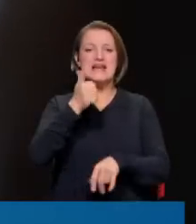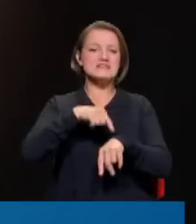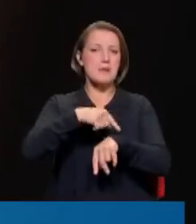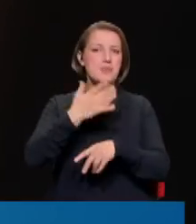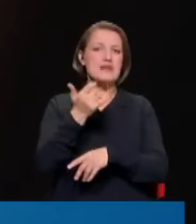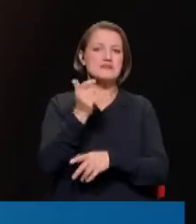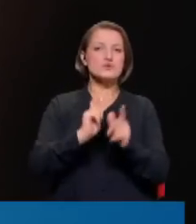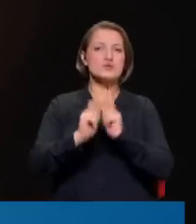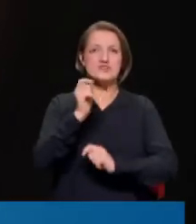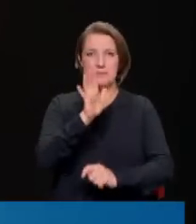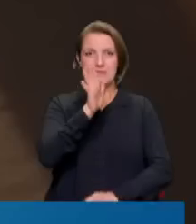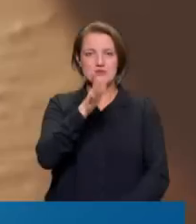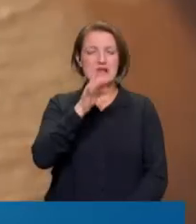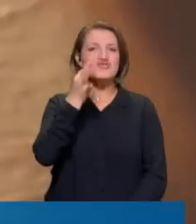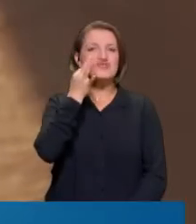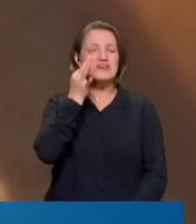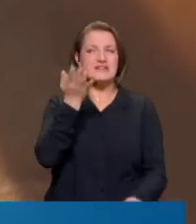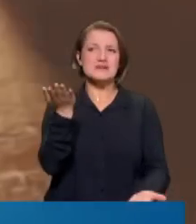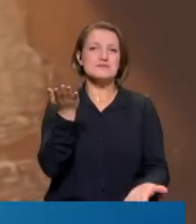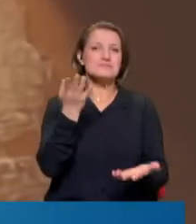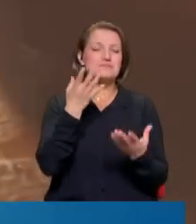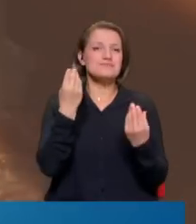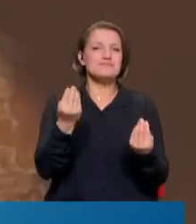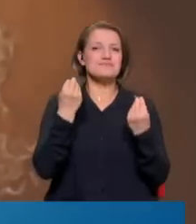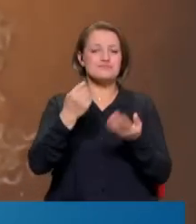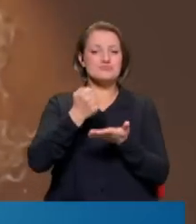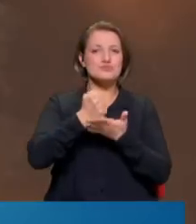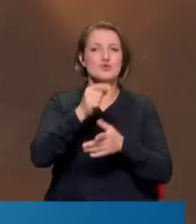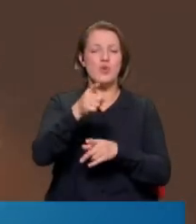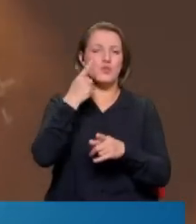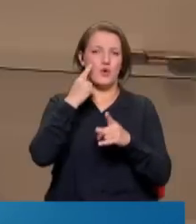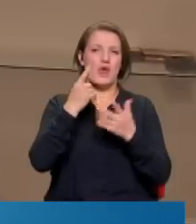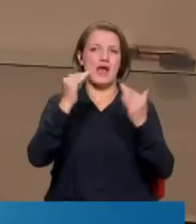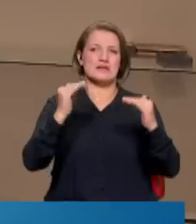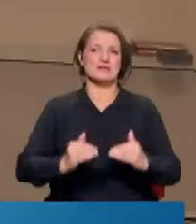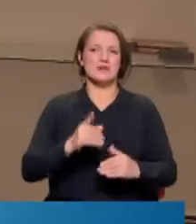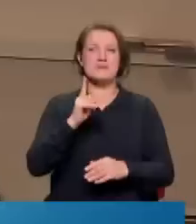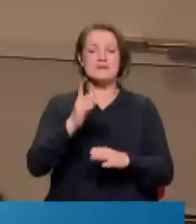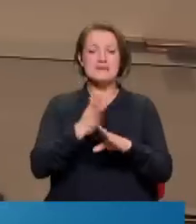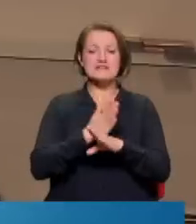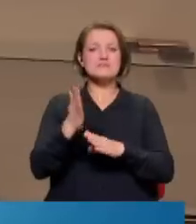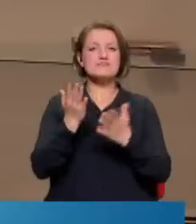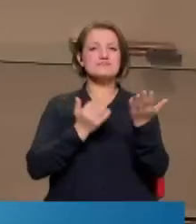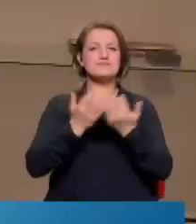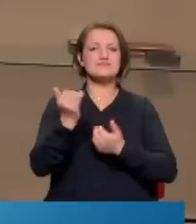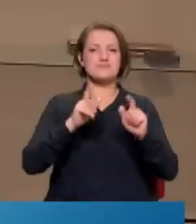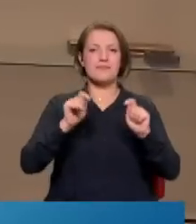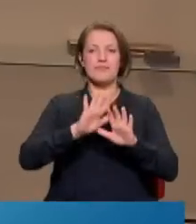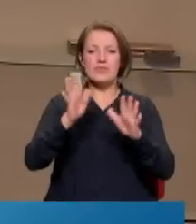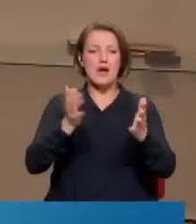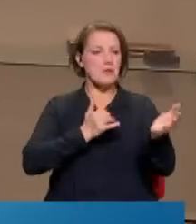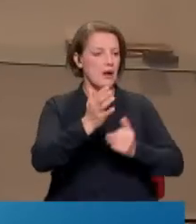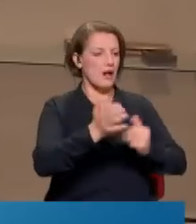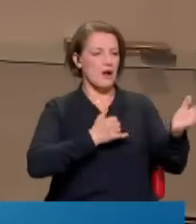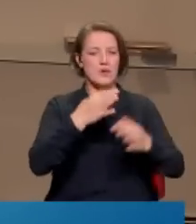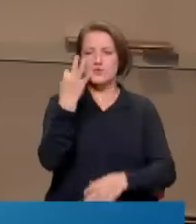kullanılacak bilindiğinde cilt kusursuz göründüğü gibi bütçesi de ona göre azalıyor bir Kozmetik alışverişi yaparken her şeyi almak istiyoruz